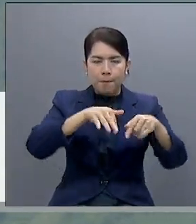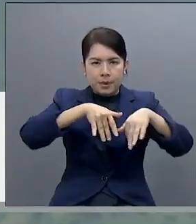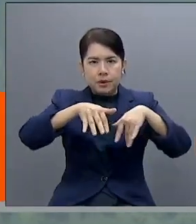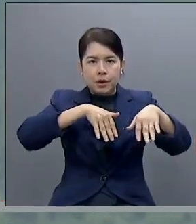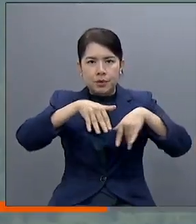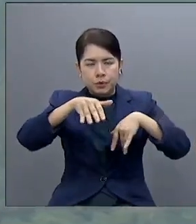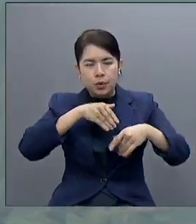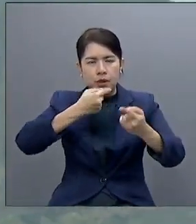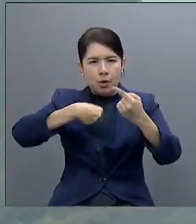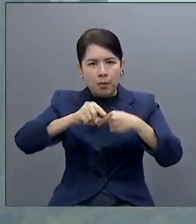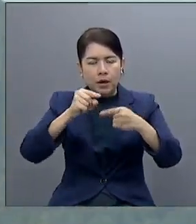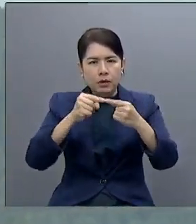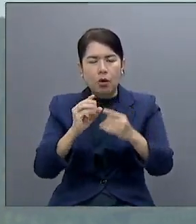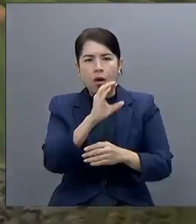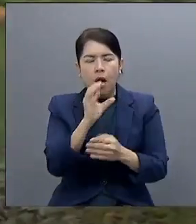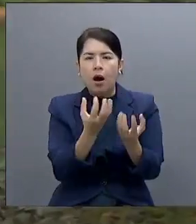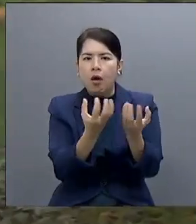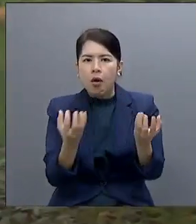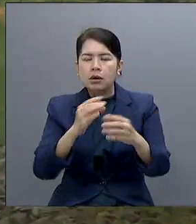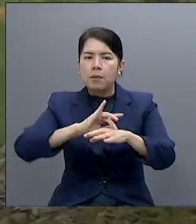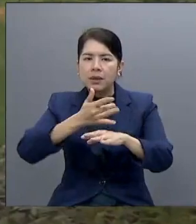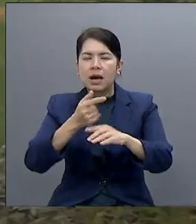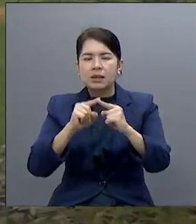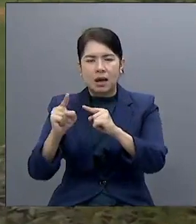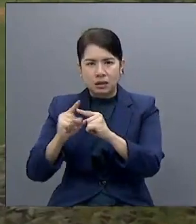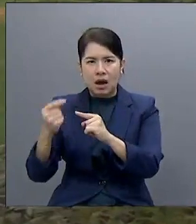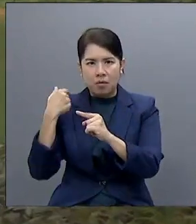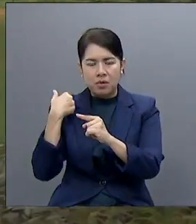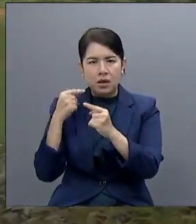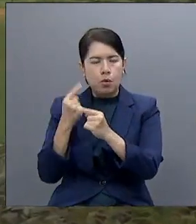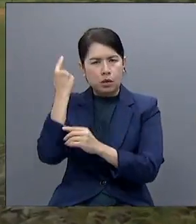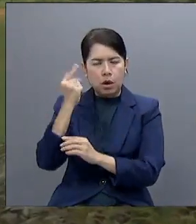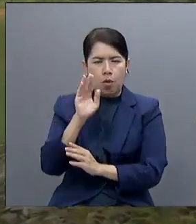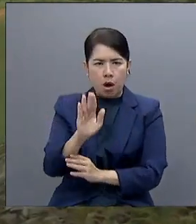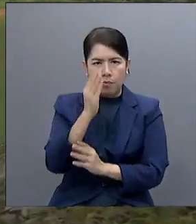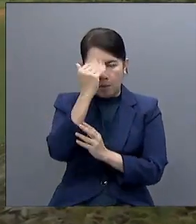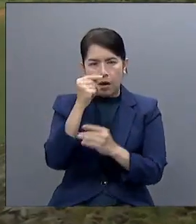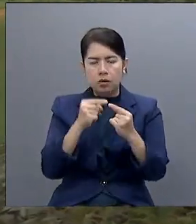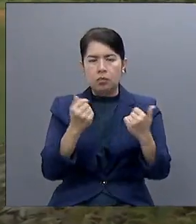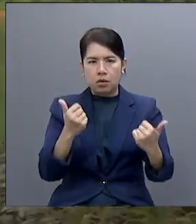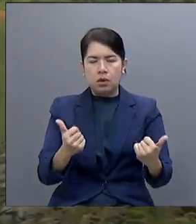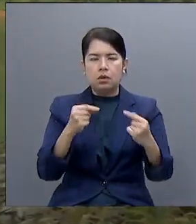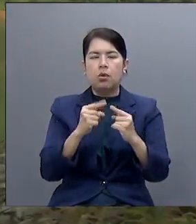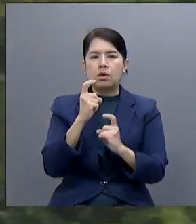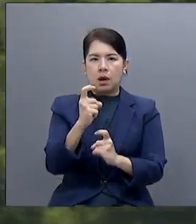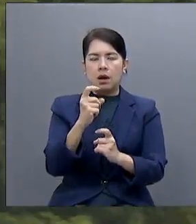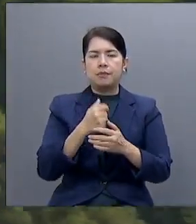าของป่าทำไร่ทำสวนหรือท่องเที่ยวในช่วงนี้โดยเด็ดขาดจนกว่าสถานการณ์จะเข้าสู่ภาวะปก